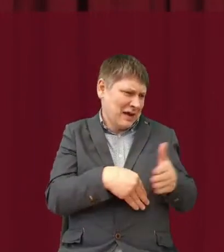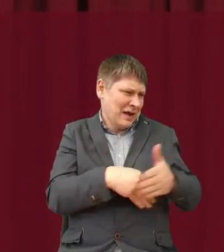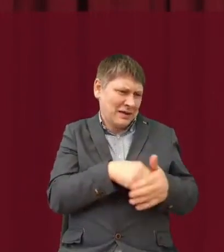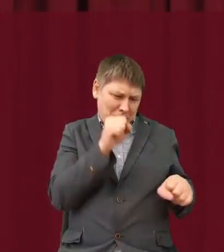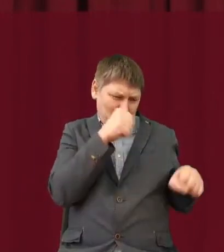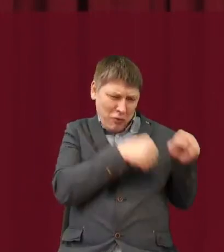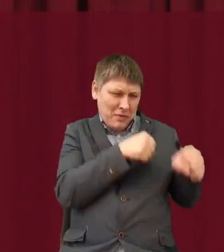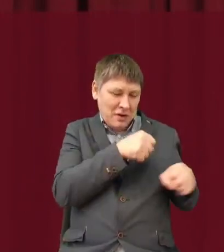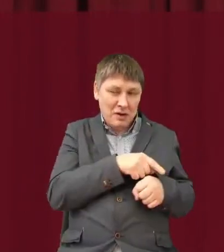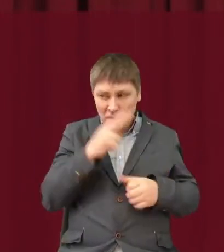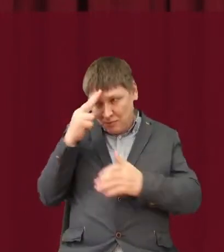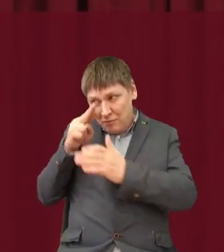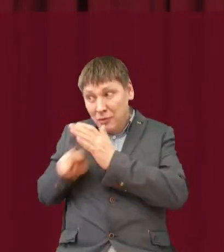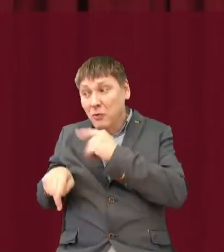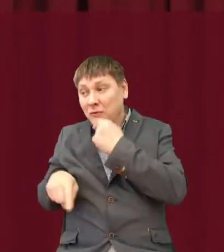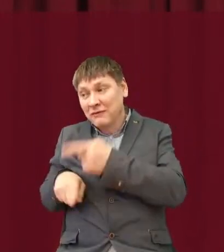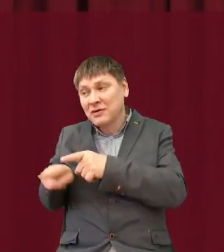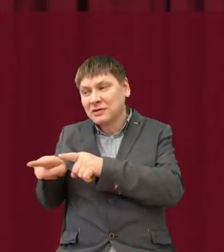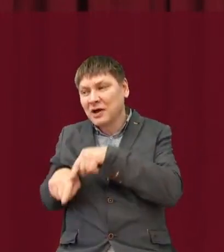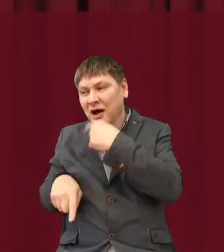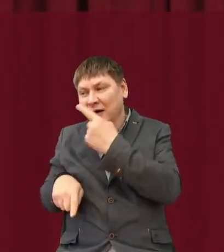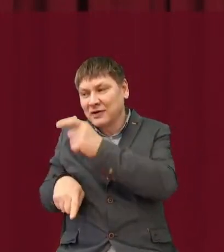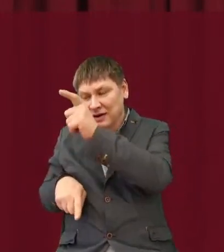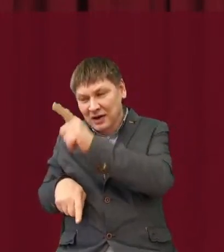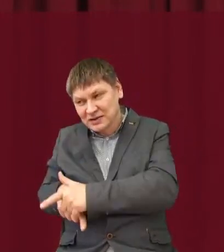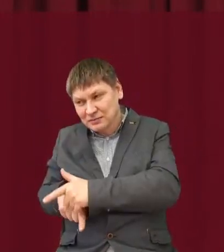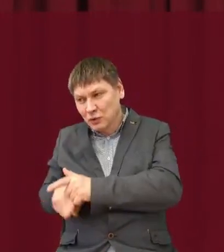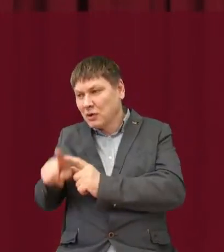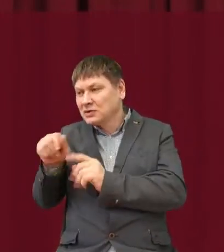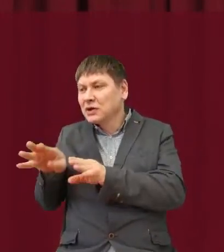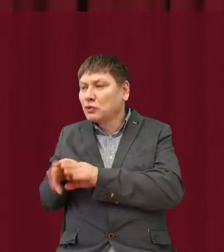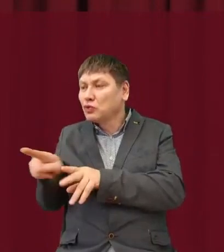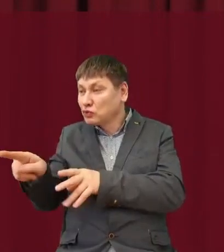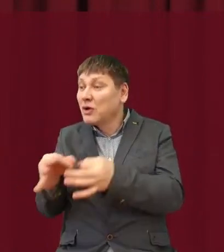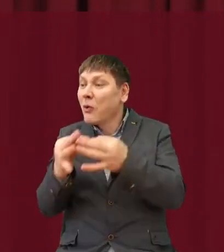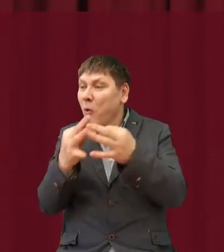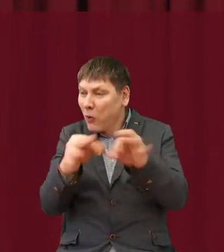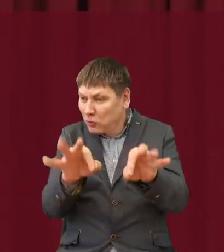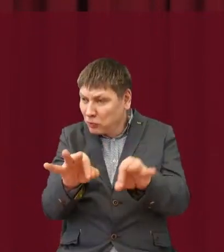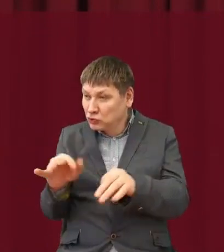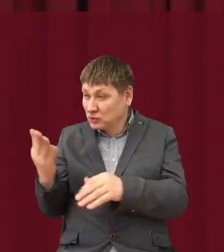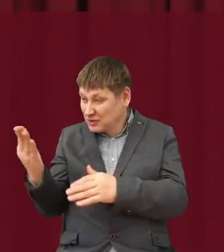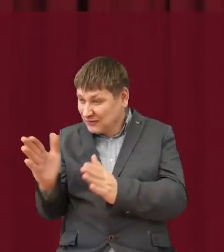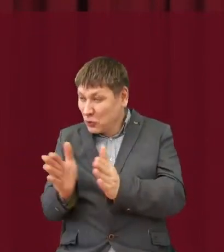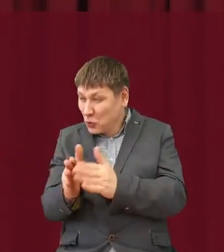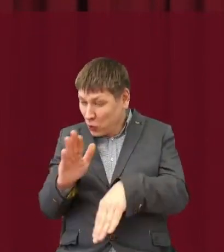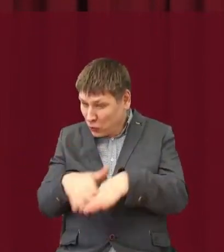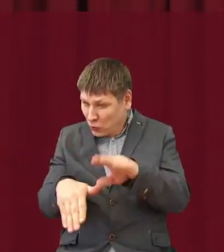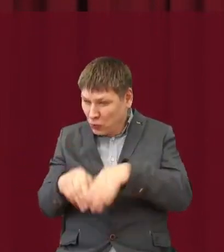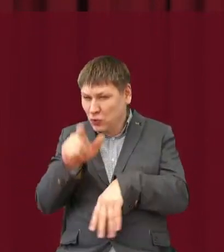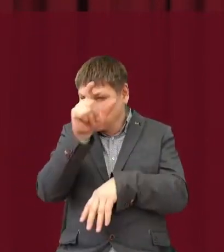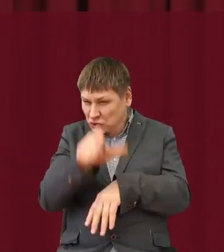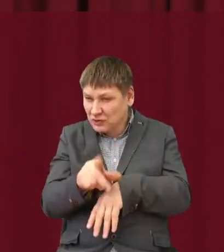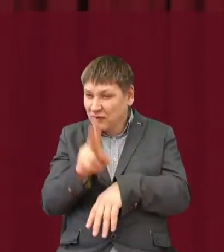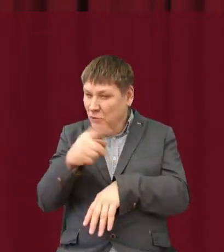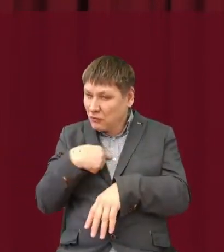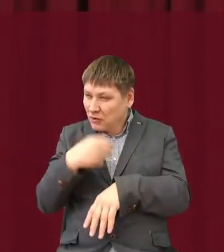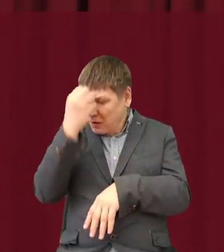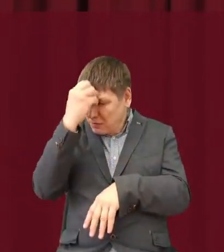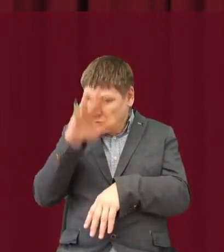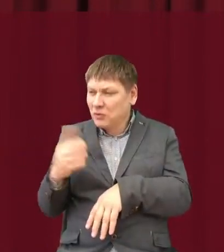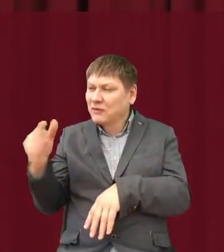тогда пророк говорит так говорит Господь за то что ты выпустил из рук твоих человека заклятого мной